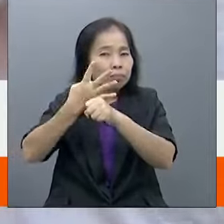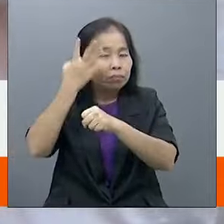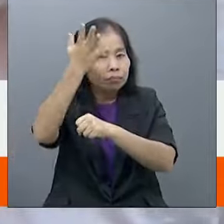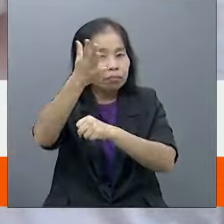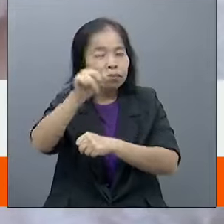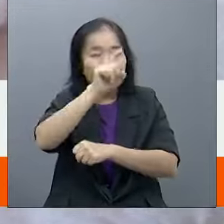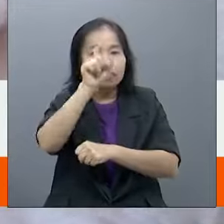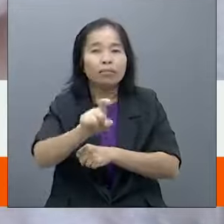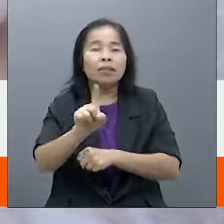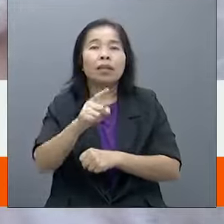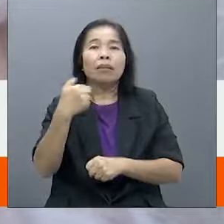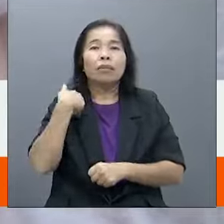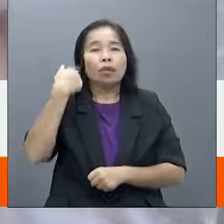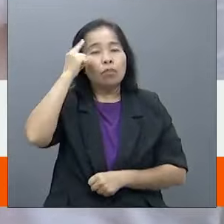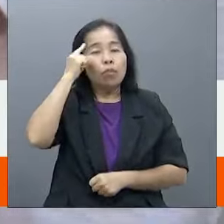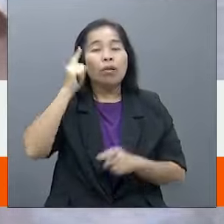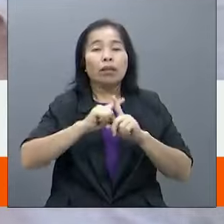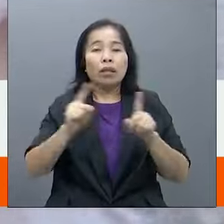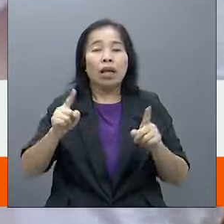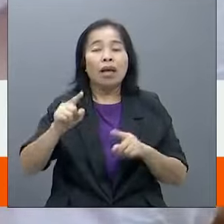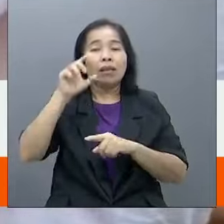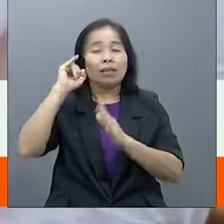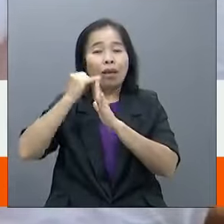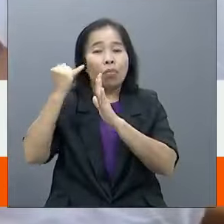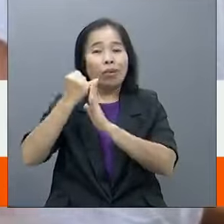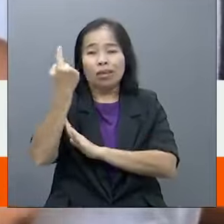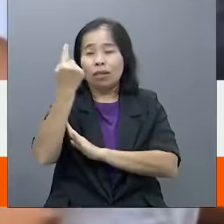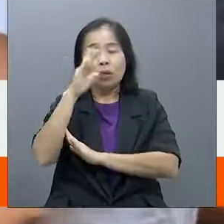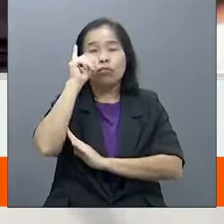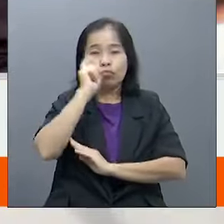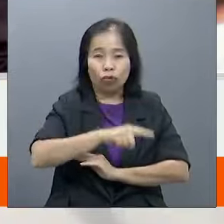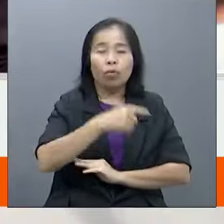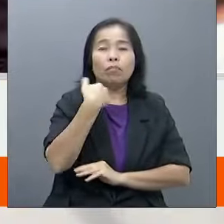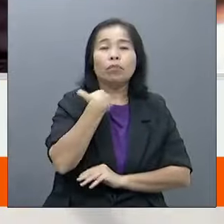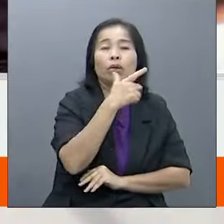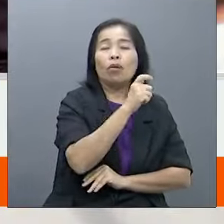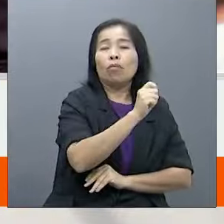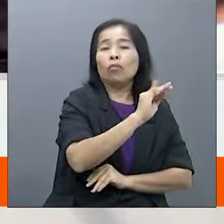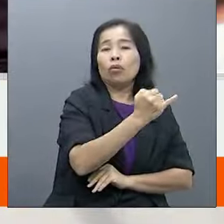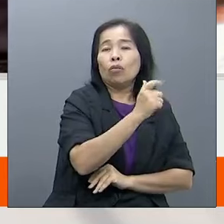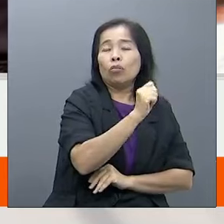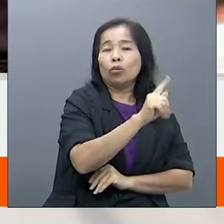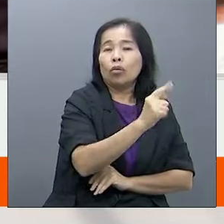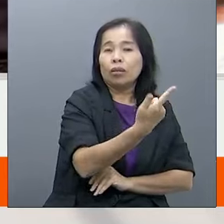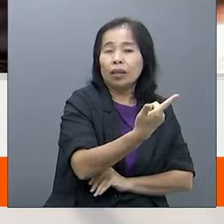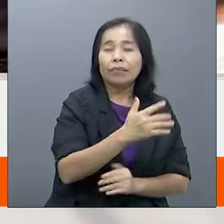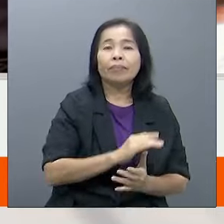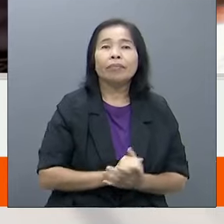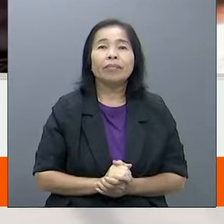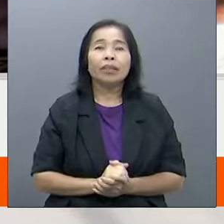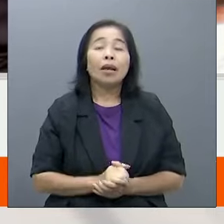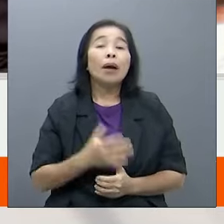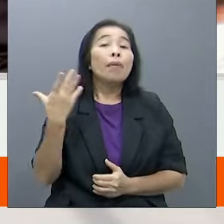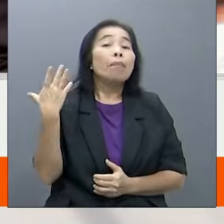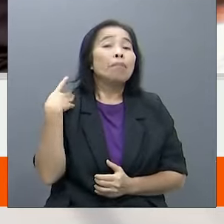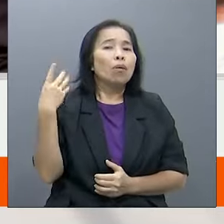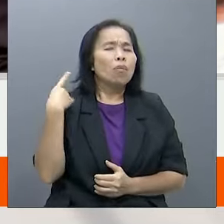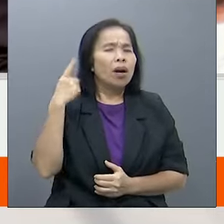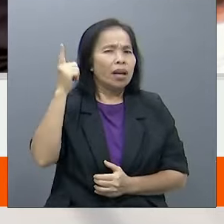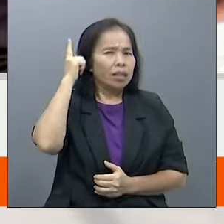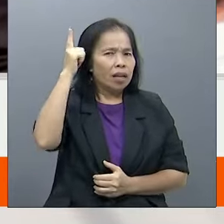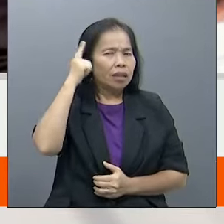ยเทศบาลตามมาด้วยอบตครับผม ครับอาจารย์มันมีคำพูดหนึ่งของนายทักษิณชินวัตรที่ให้สัมภาษณ์เมื่อวานนี้บอกว่าตอน